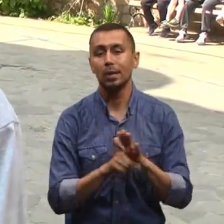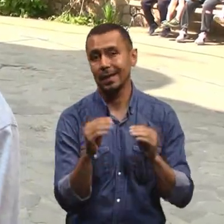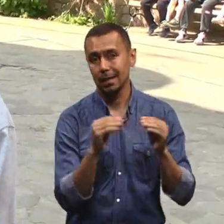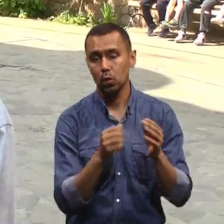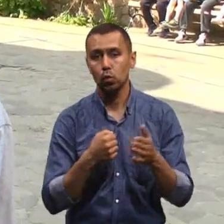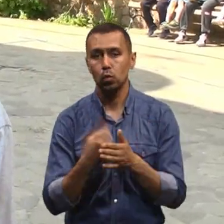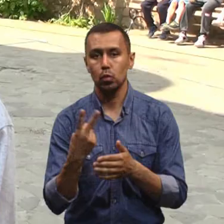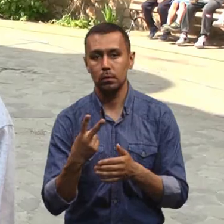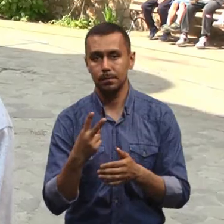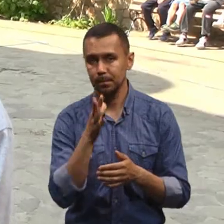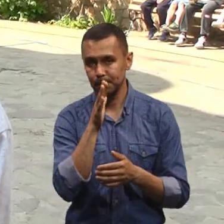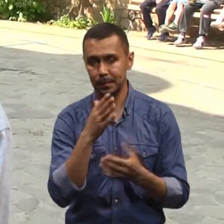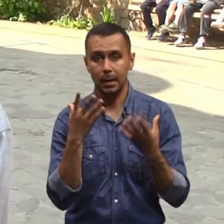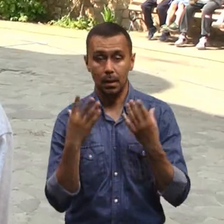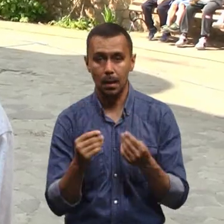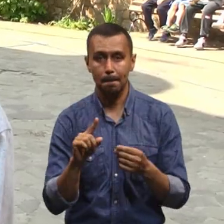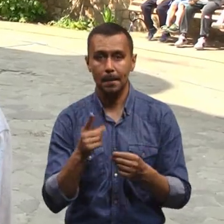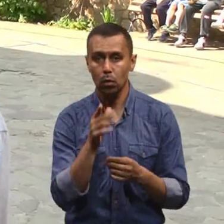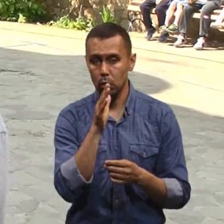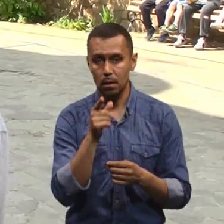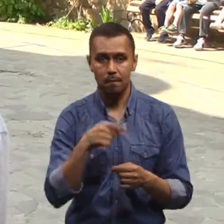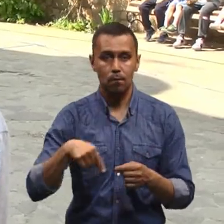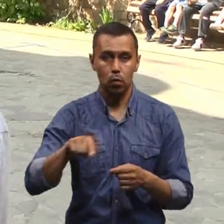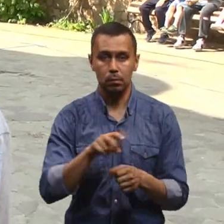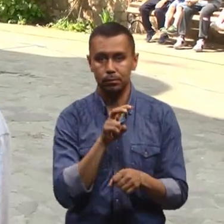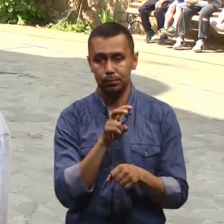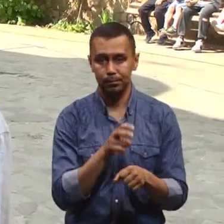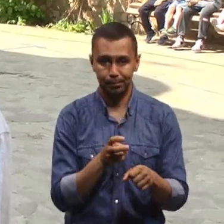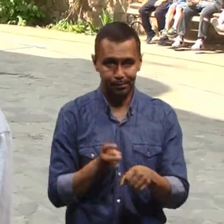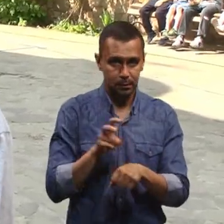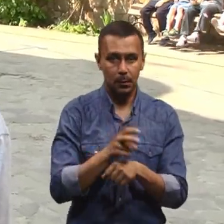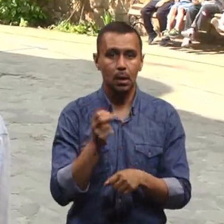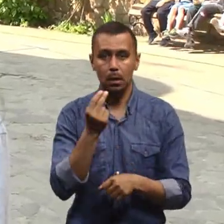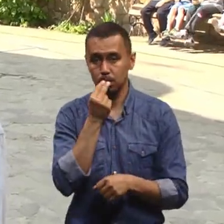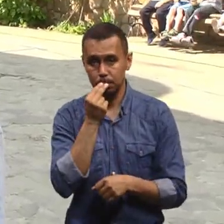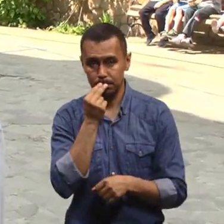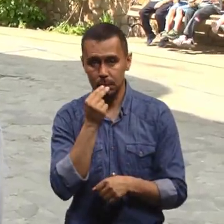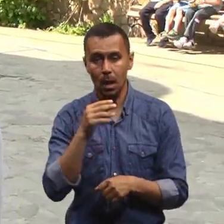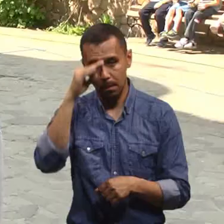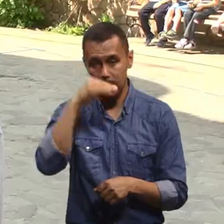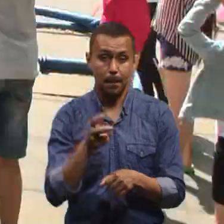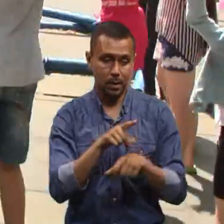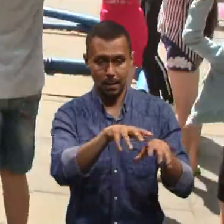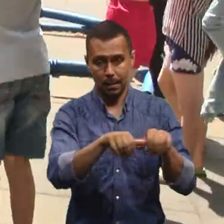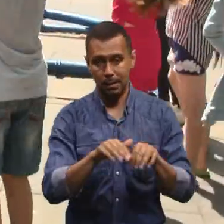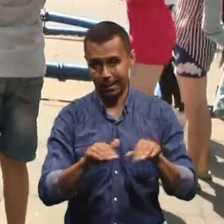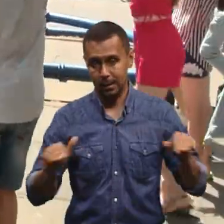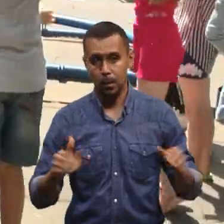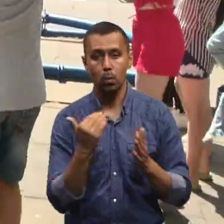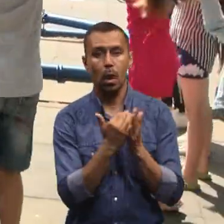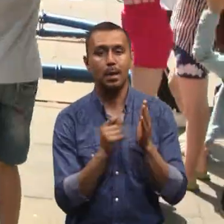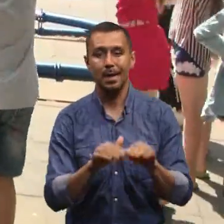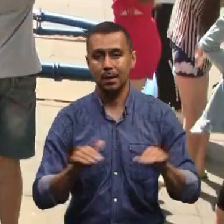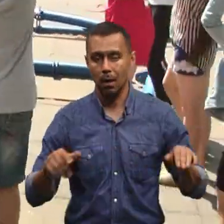10 до 2 години. В першій годині вони йдуть обідати, і тоді батьки приходять і забирають їх. Програма для